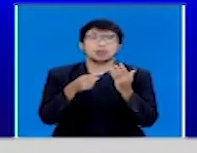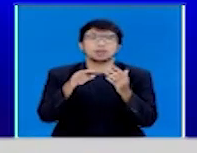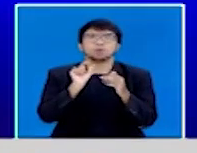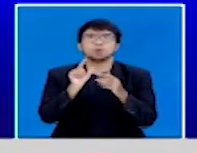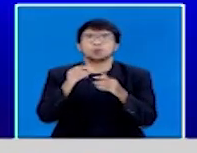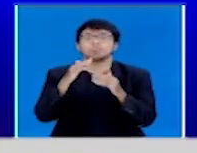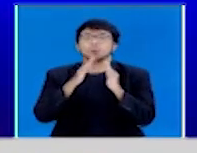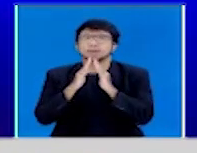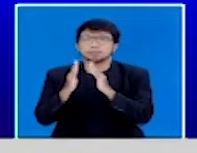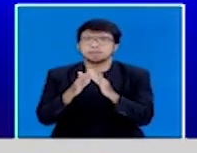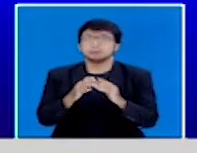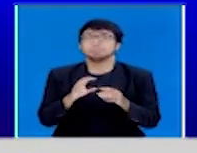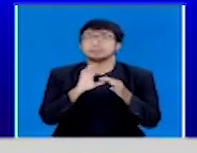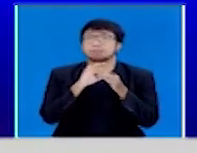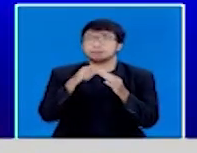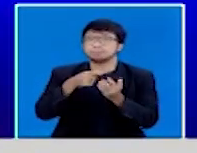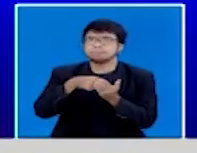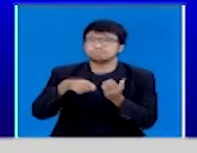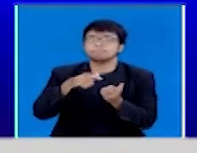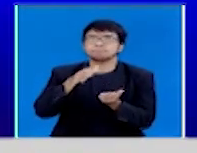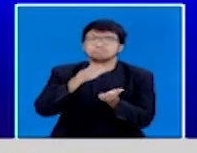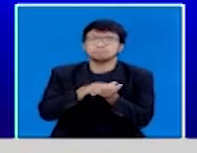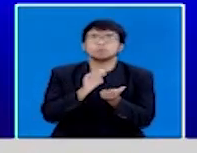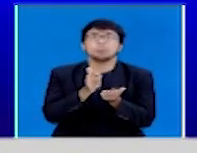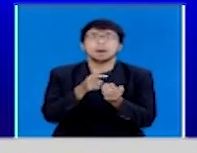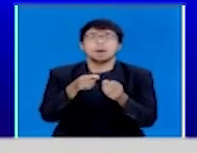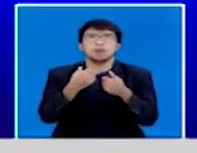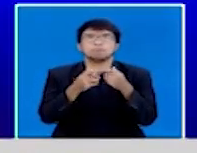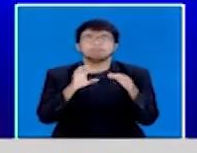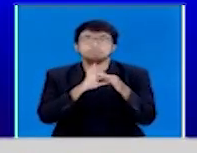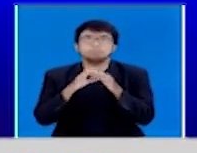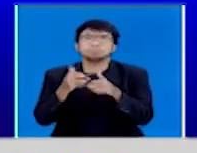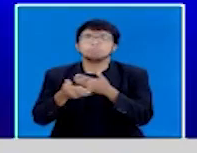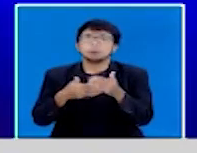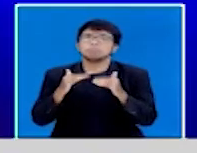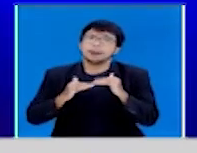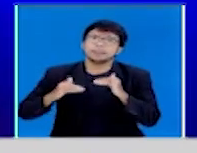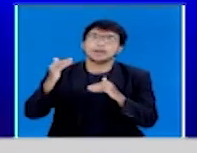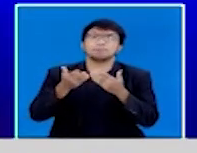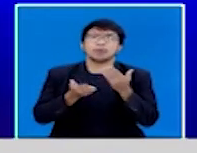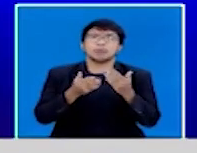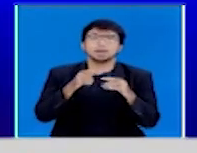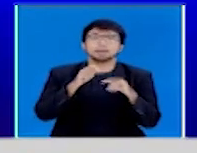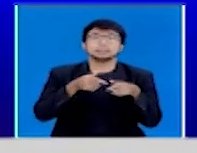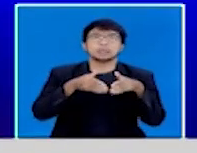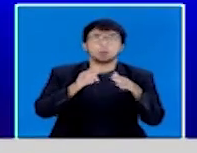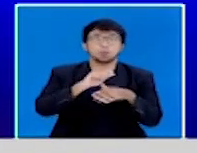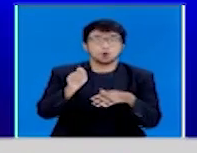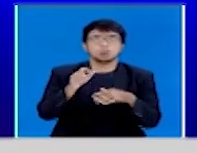properti. Kerjasama ini ditandatangani sebagai upaya bersama dalam meningkatkan pelayanan di jalan tol dan mendorong pertumbuhan ekonomi